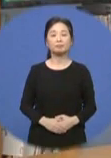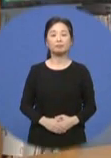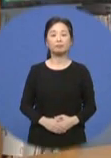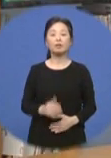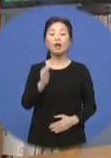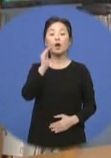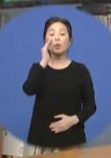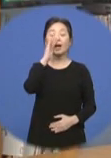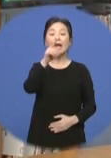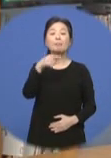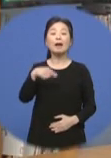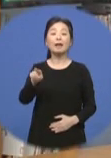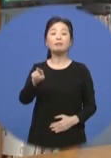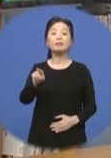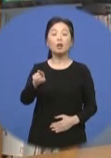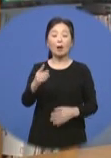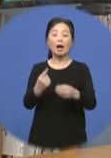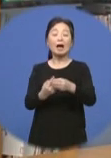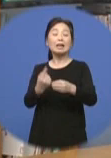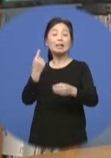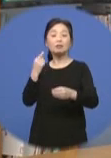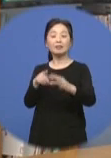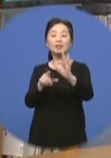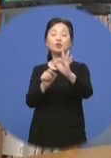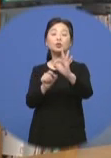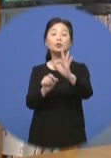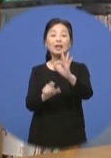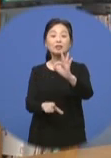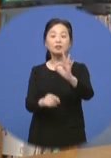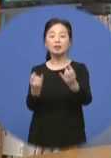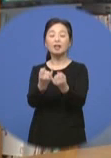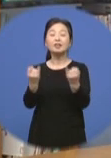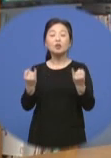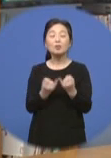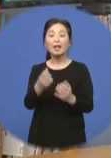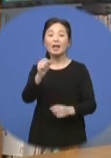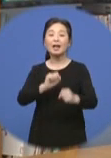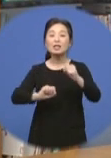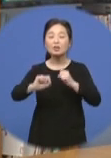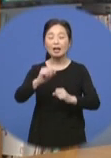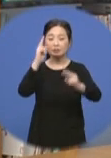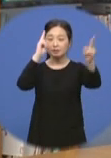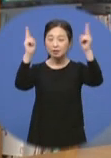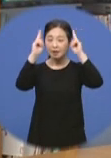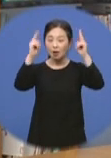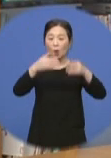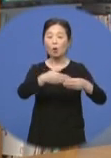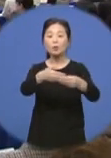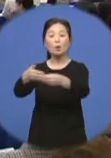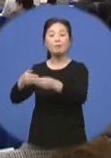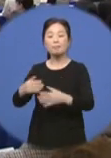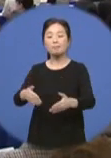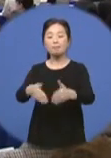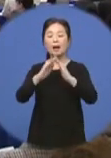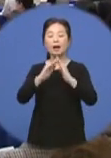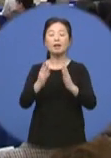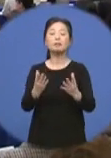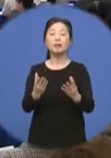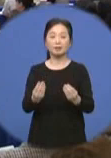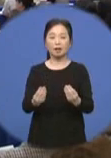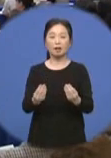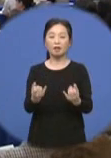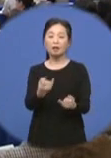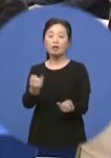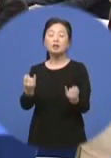和歌山県では昨年10月に女性活躍企業同盟を発足いたしました。女性の能力